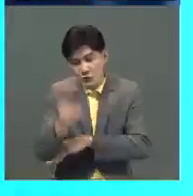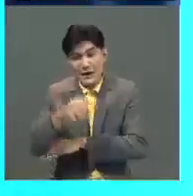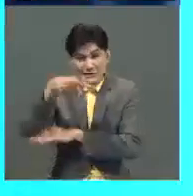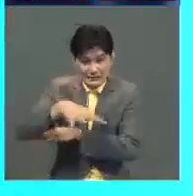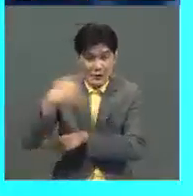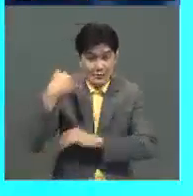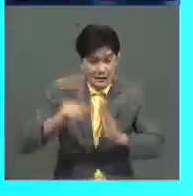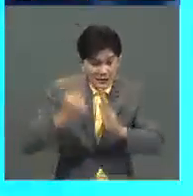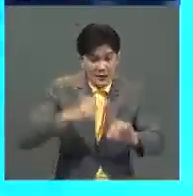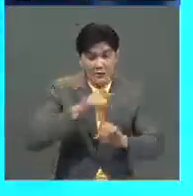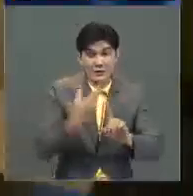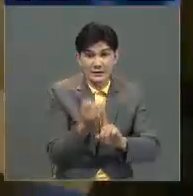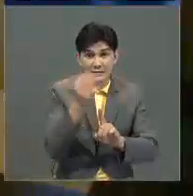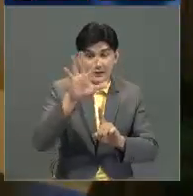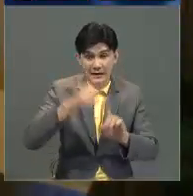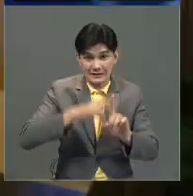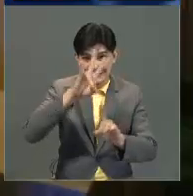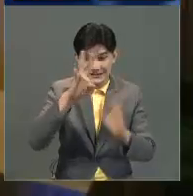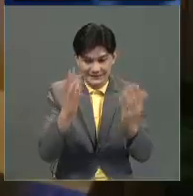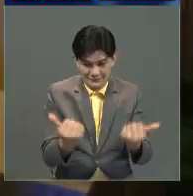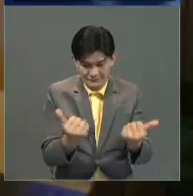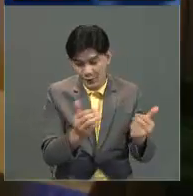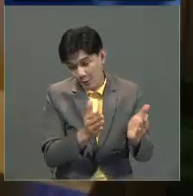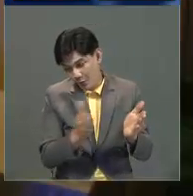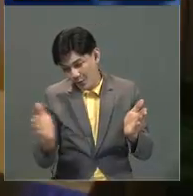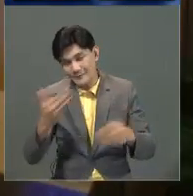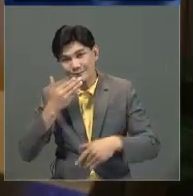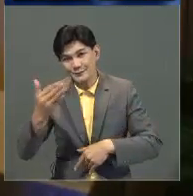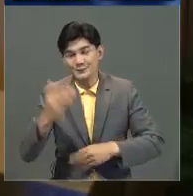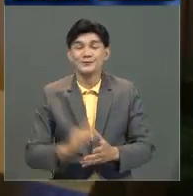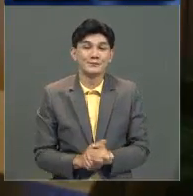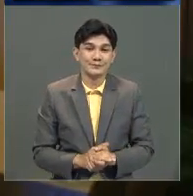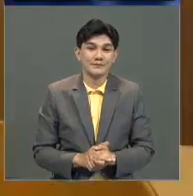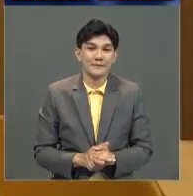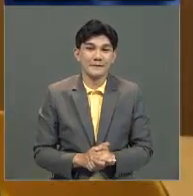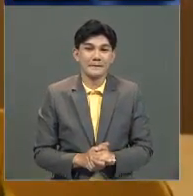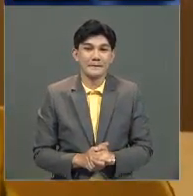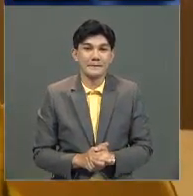นาฬิกาโดยเริ่มตั้งแต่วันที่15กรกฎาคมนี้เป็นต้นไปค่ะ